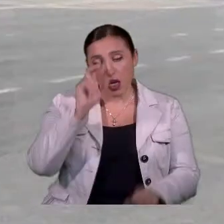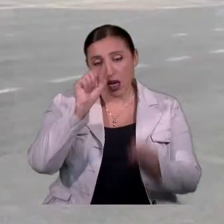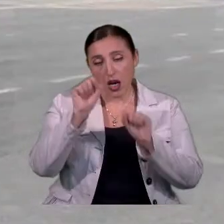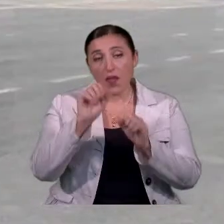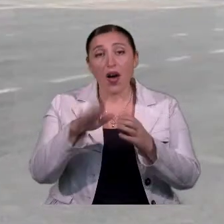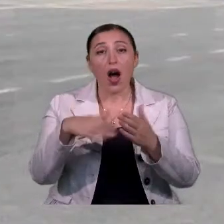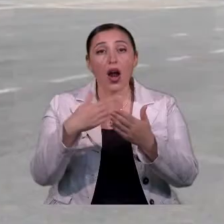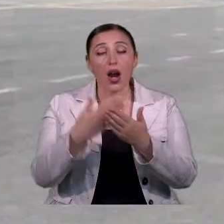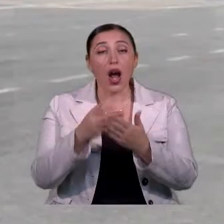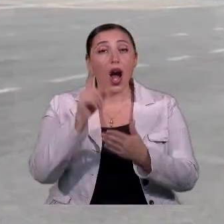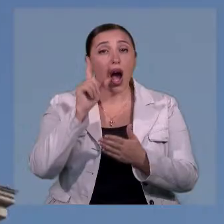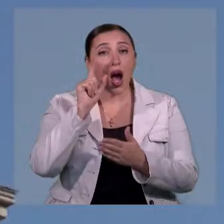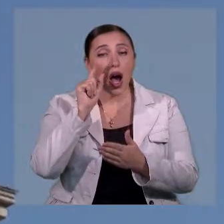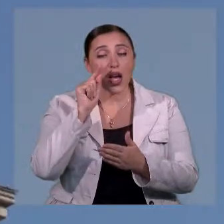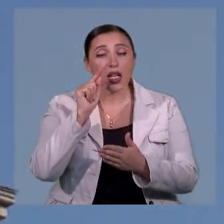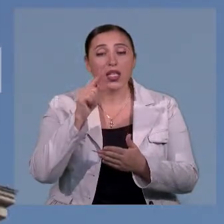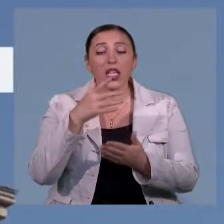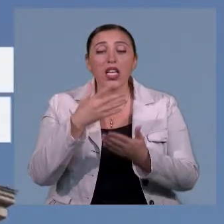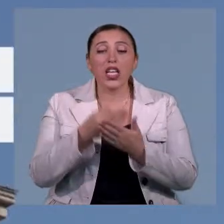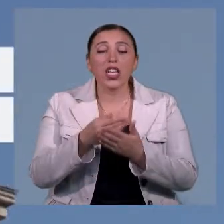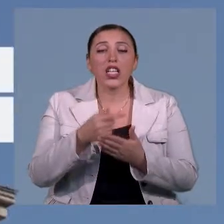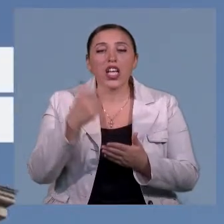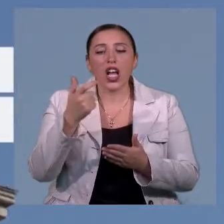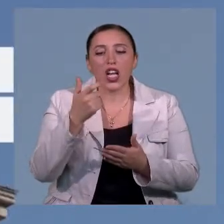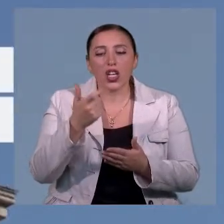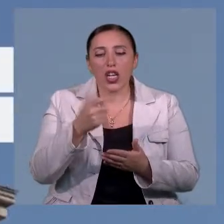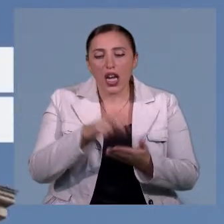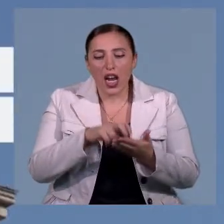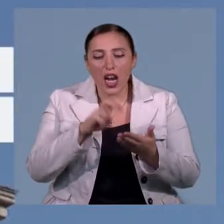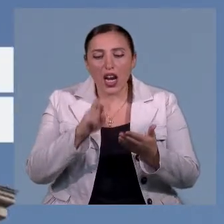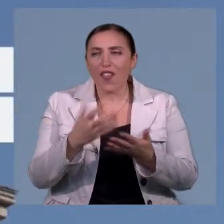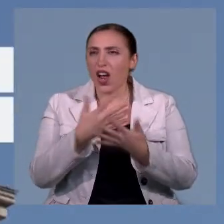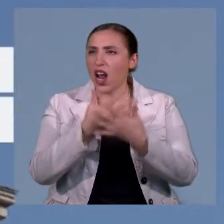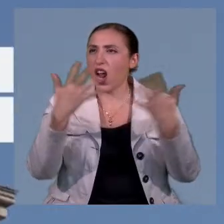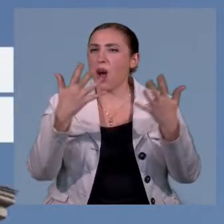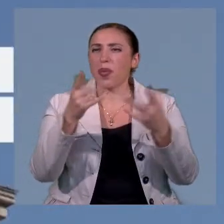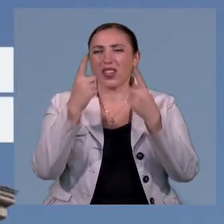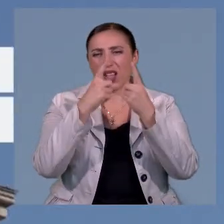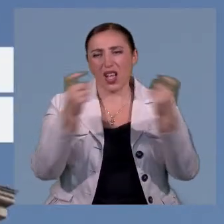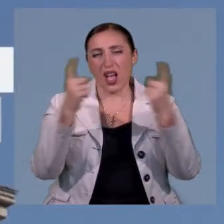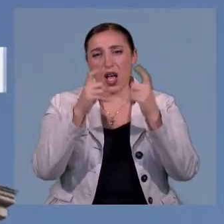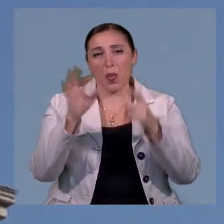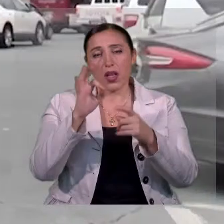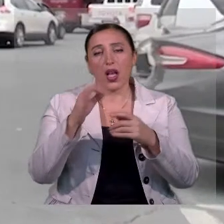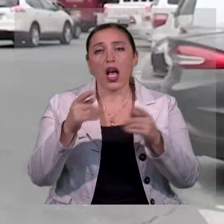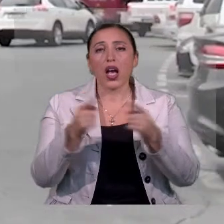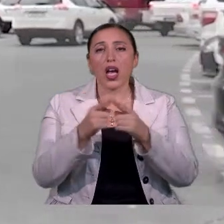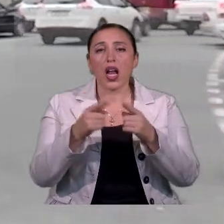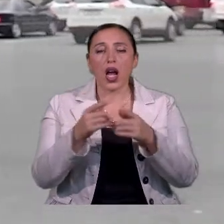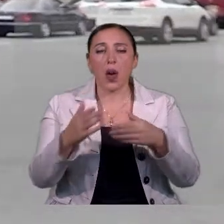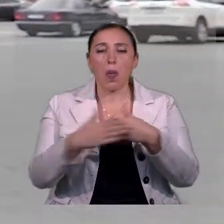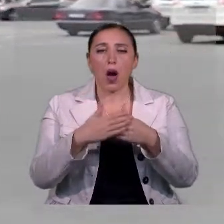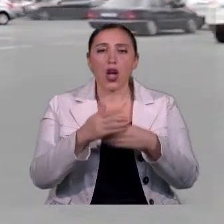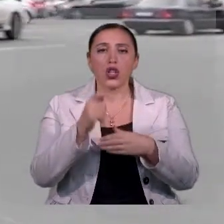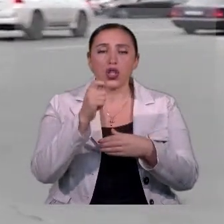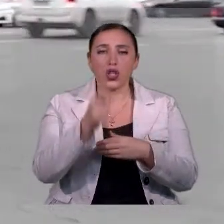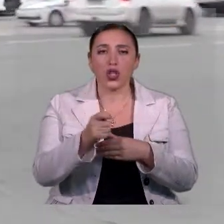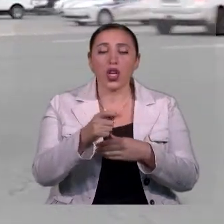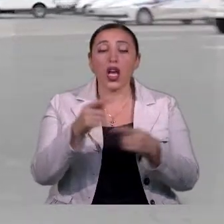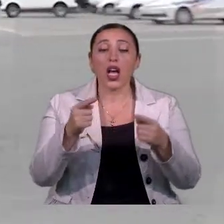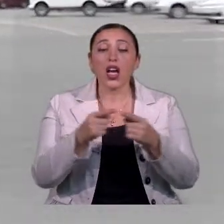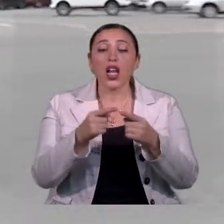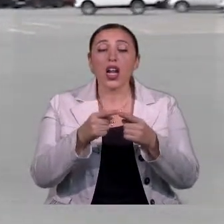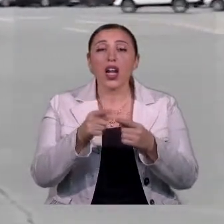Կառավարությունն առաջարկում է Հայաստանի ինքնիշխանությունից հրաժարվելու հրապարակային կոչերի համար քրեական պատիժ նախատեսել։ Քրեական